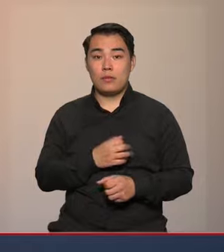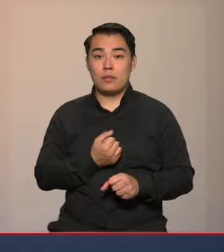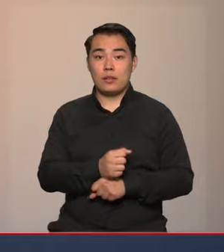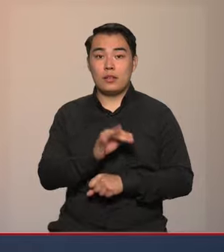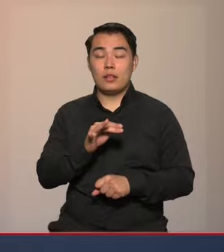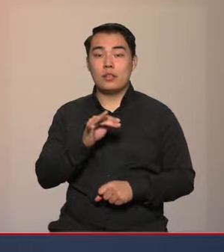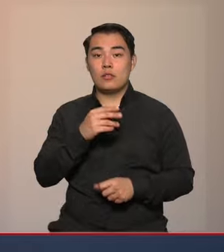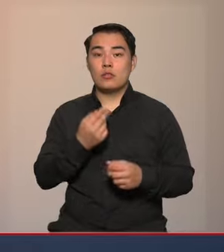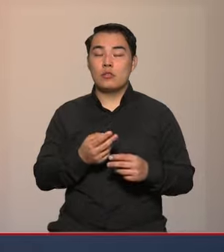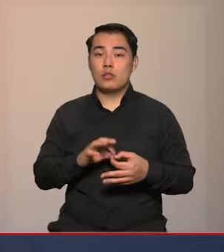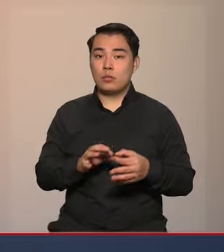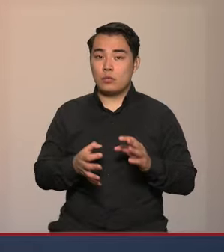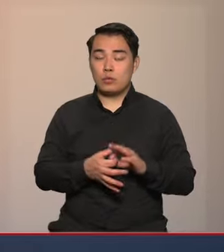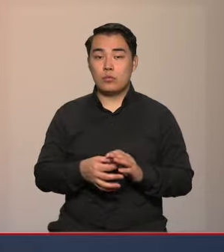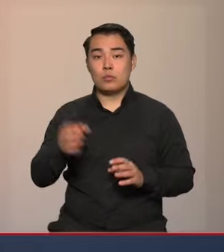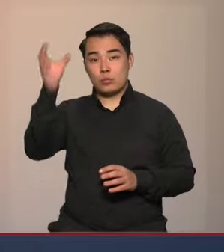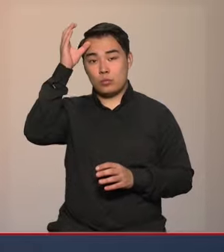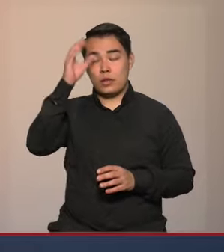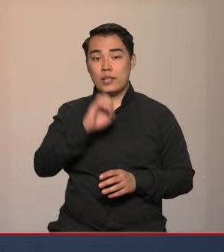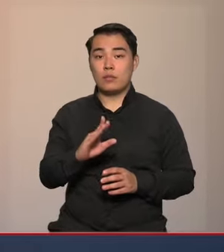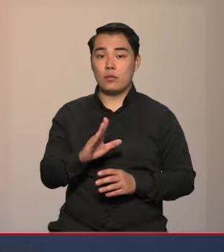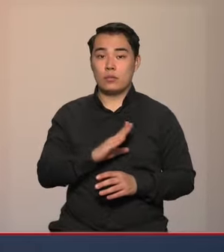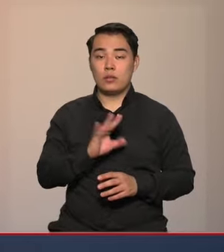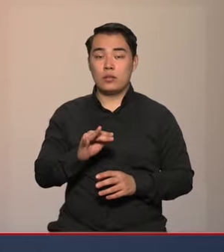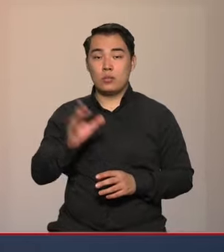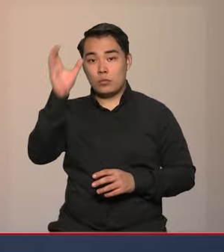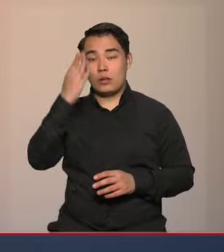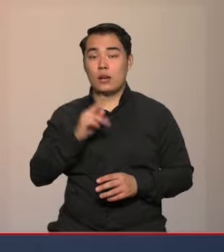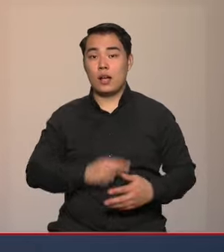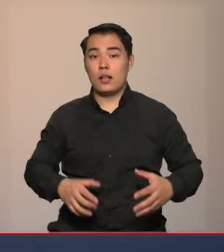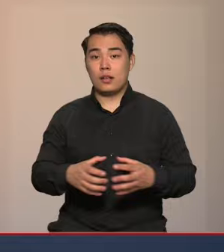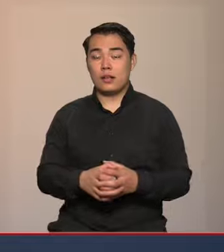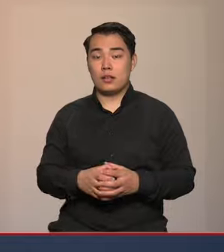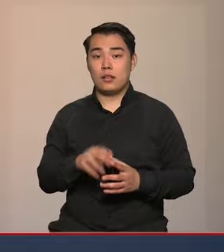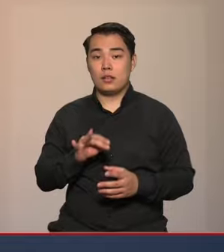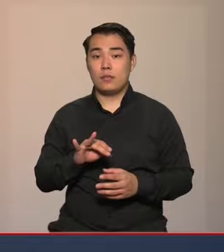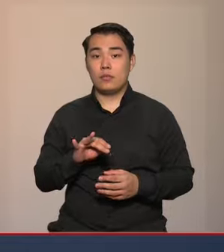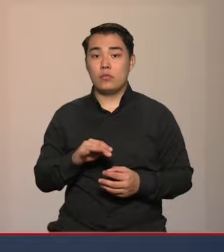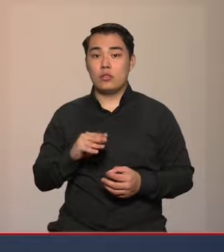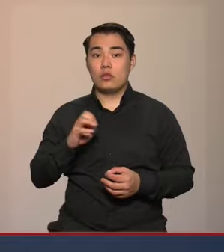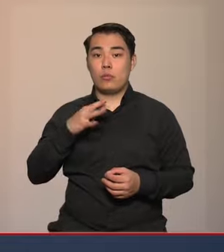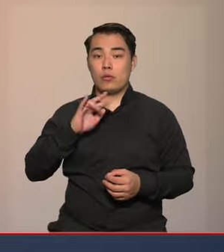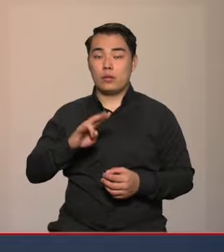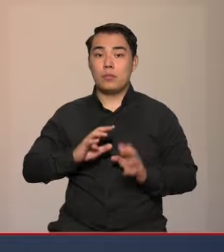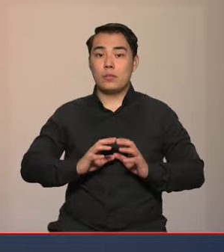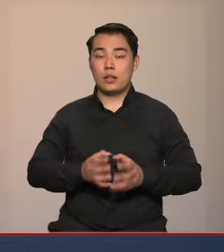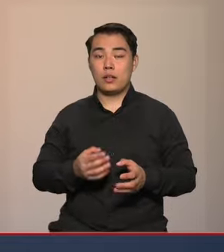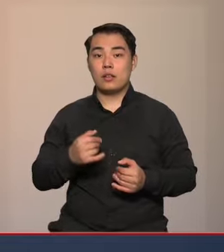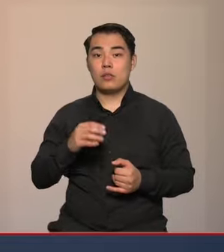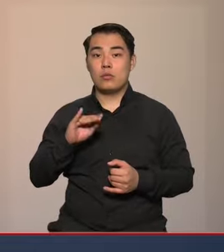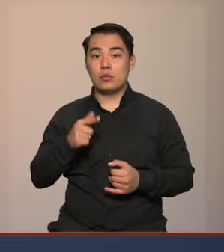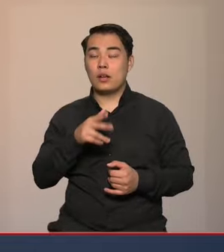чемпионы Турции, Европы, турецкие наши коллеги, и чемпион мира из Южной Кореи.